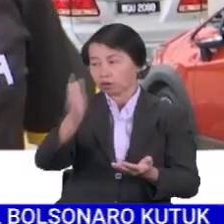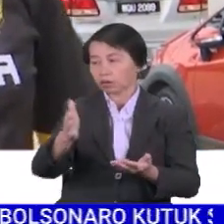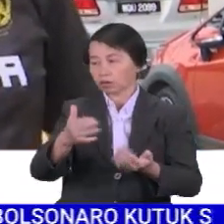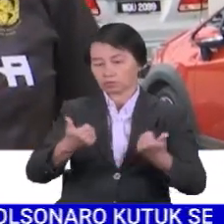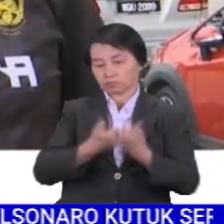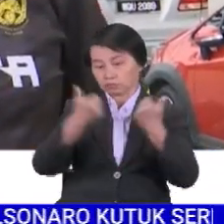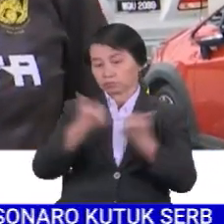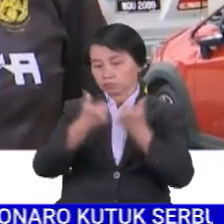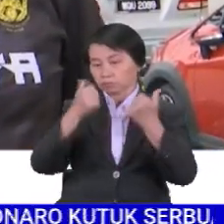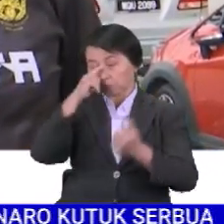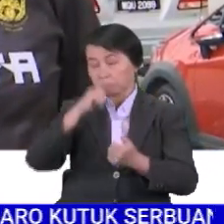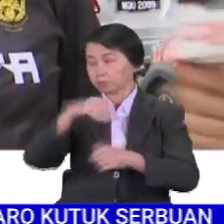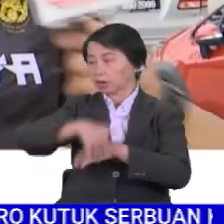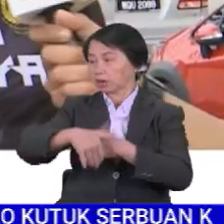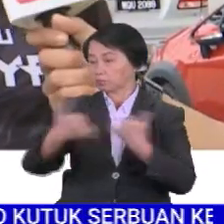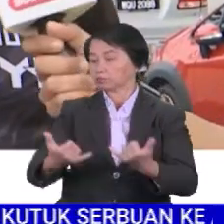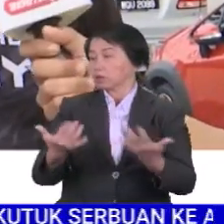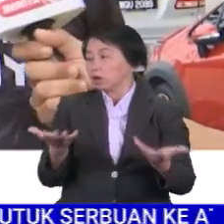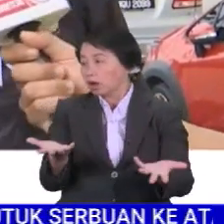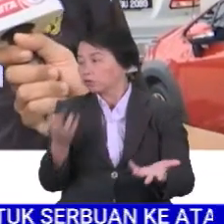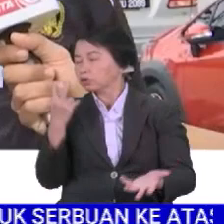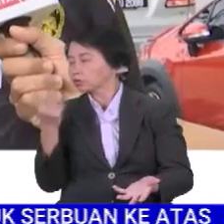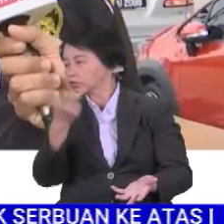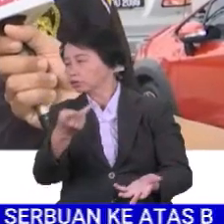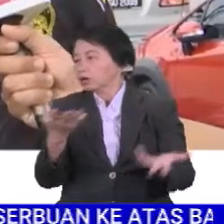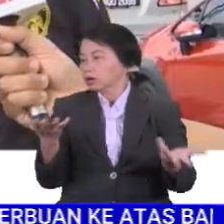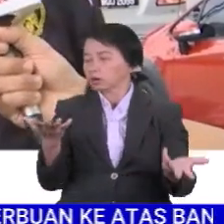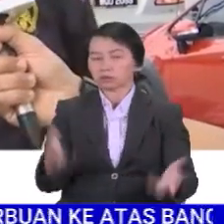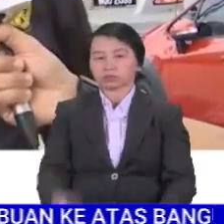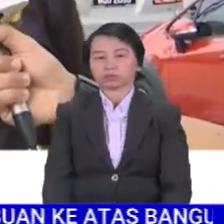menentang pasukan Thailand pada malam ini